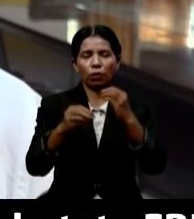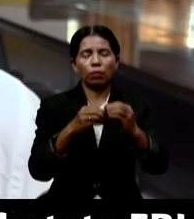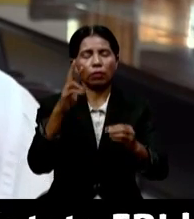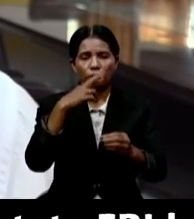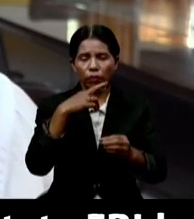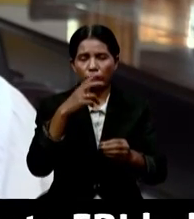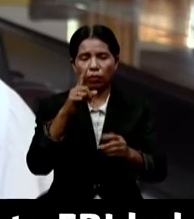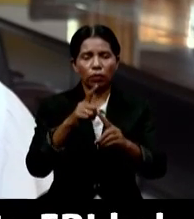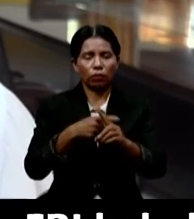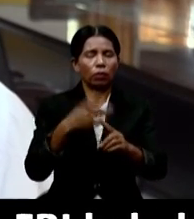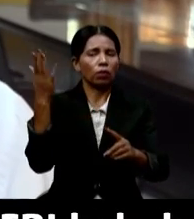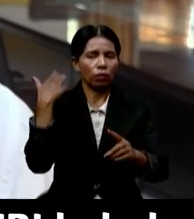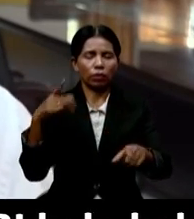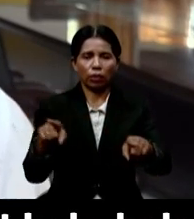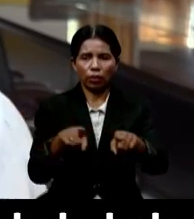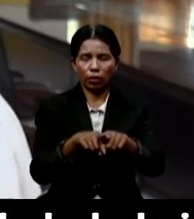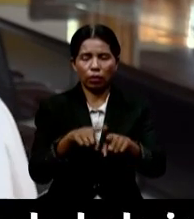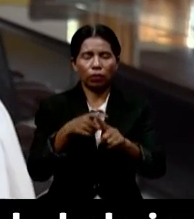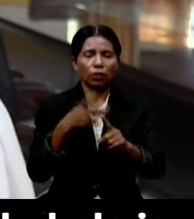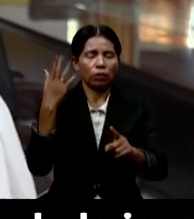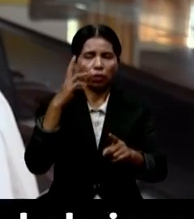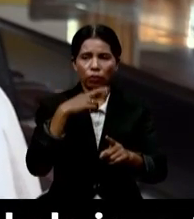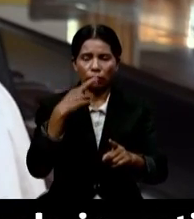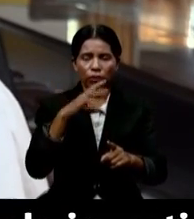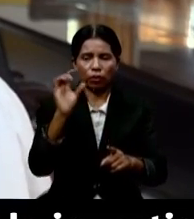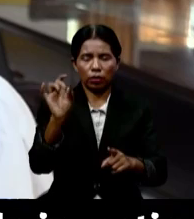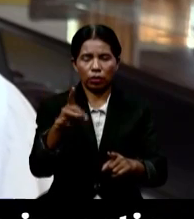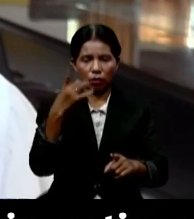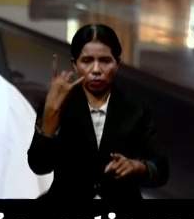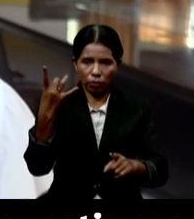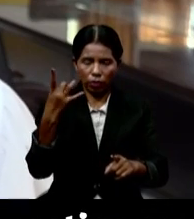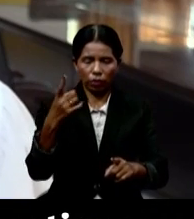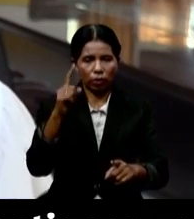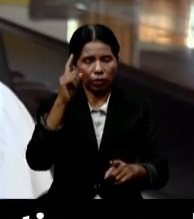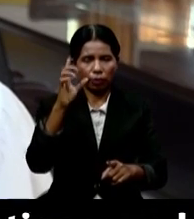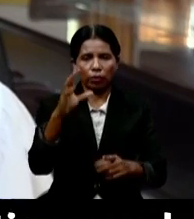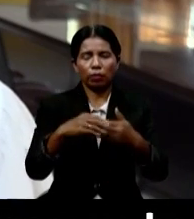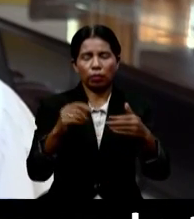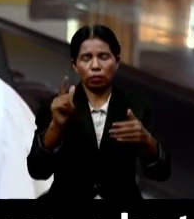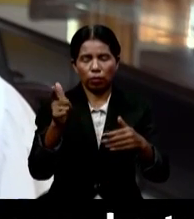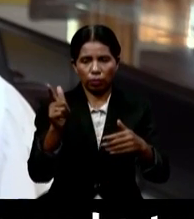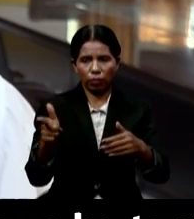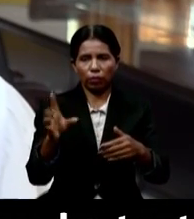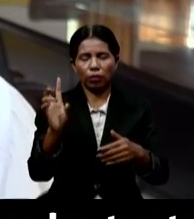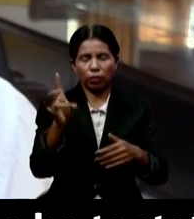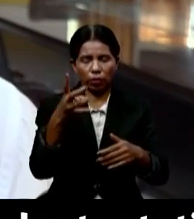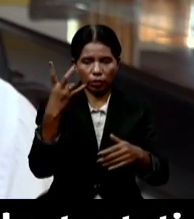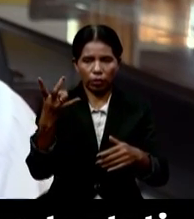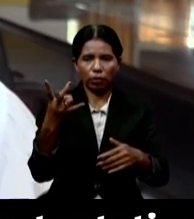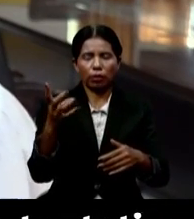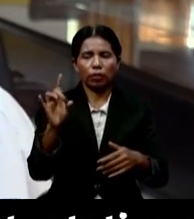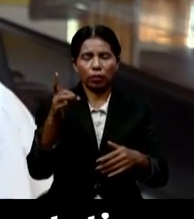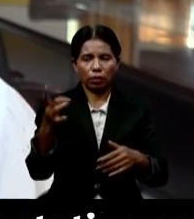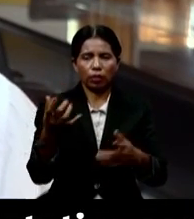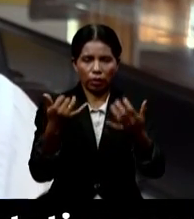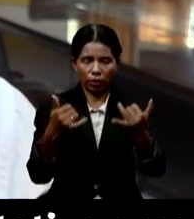kotuk ni, kita seta kompara karik sebelum pulang kotuk ni fos di jauh itu si kueta, ga balu binti karik. Orang sini dah kuli balu di jauh itu 50, balu di jauh itu. Kalau